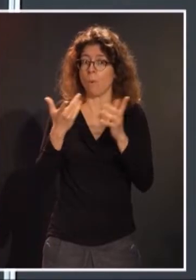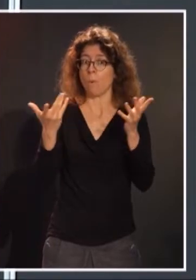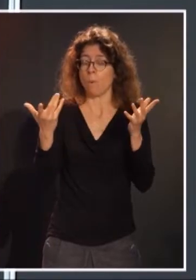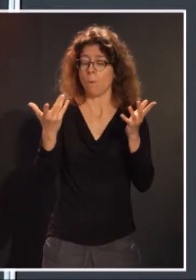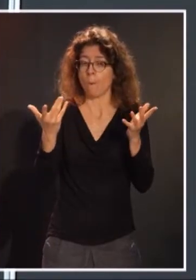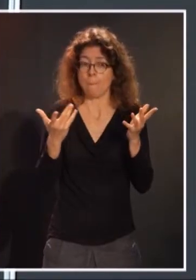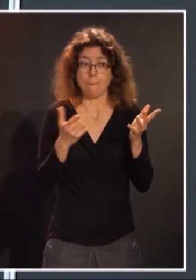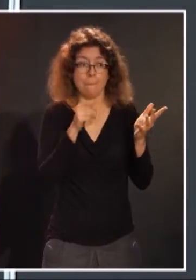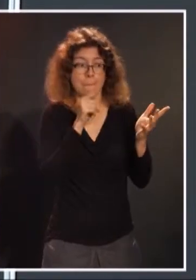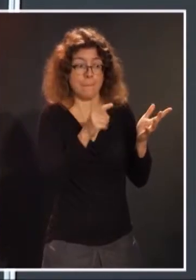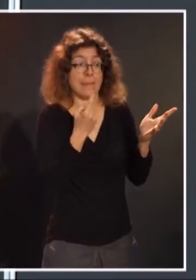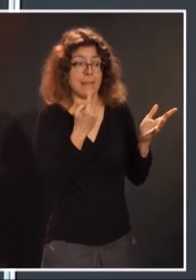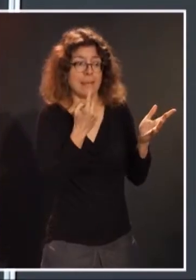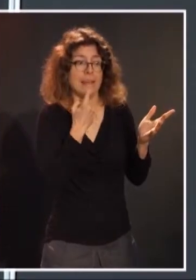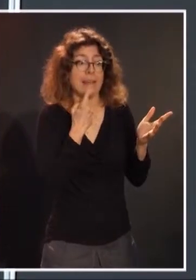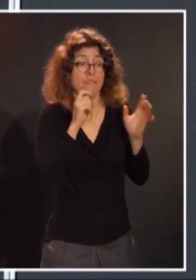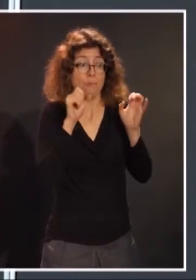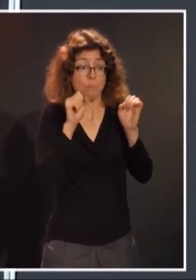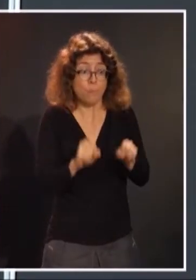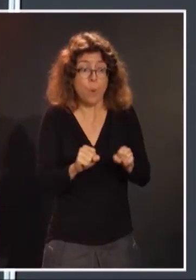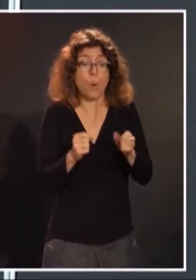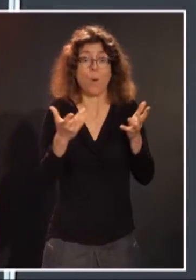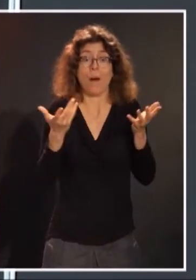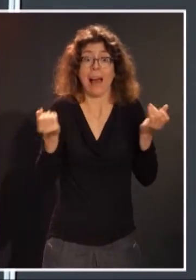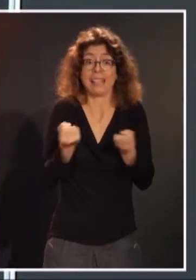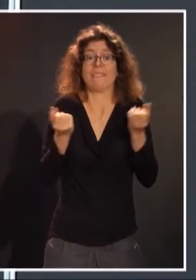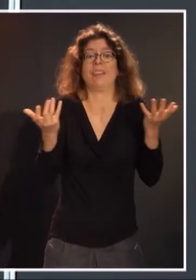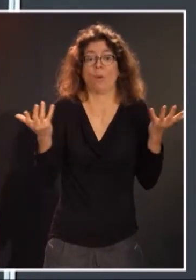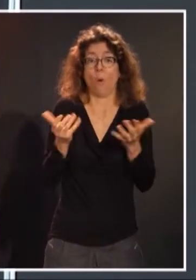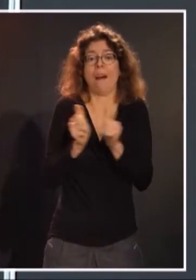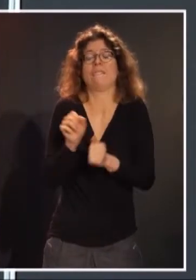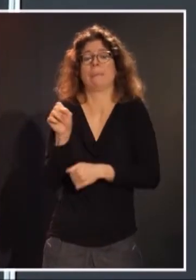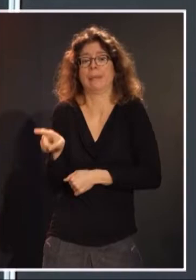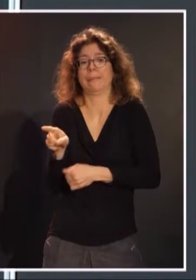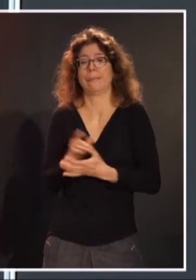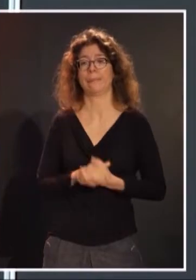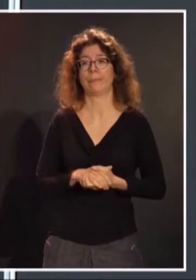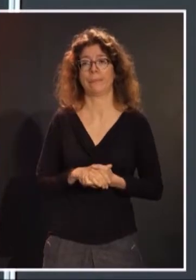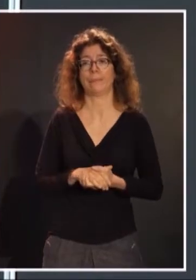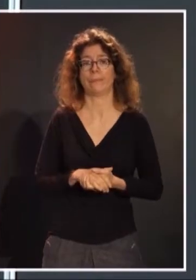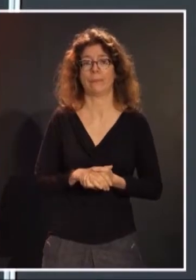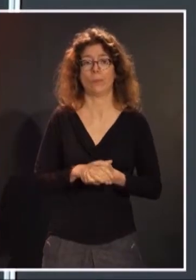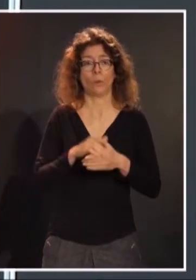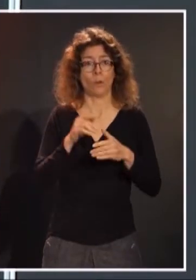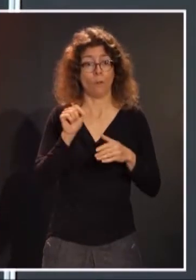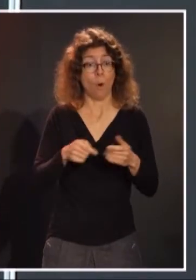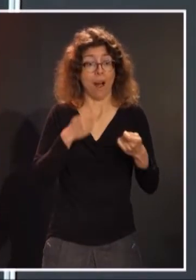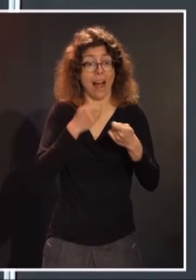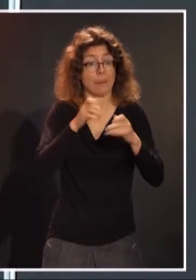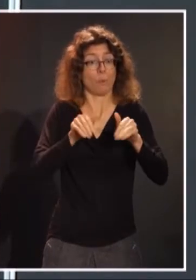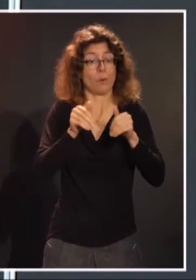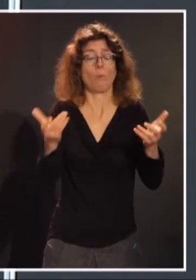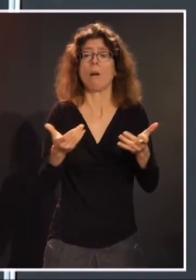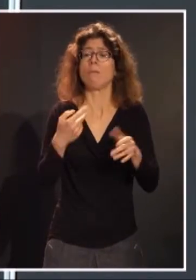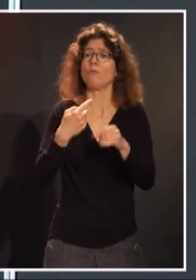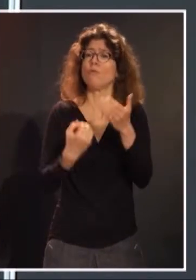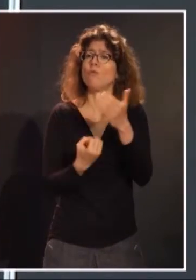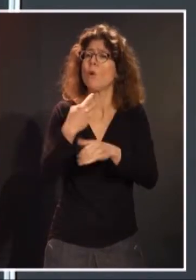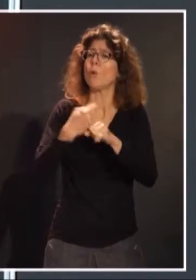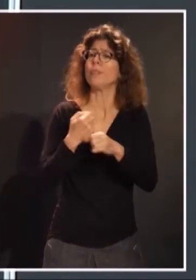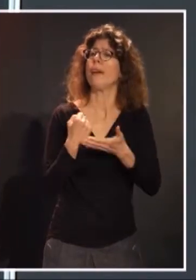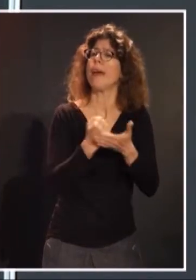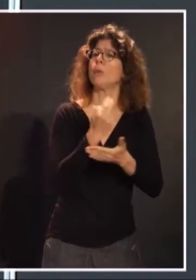pouvoir faire avec ces outils et quelles sont les adaptations qui seront nécessaires de poursuivre malgré l'utilisation de ces nouveaux outils